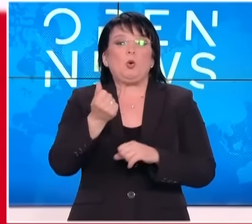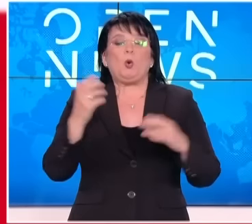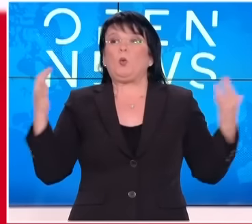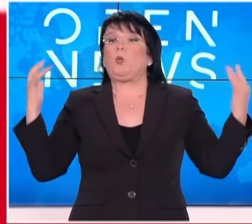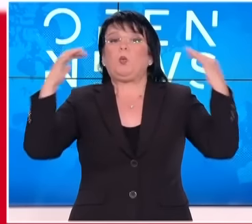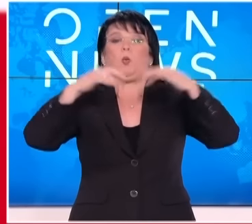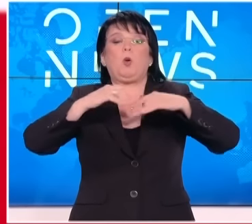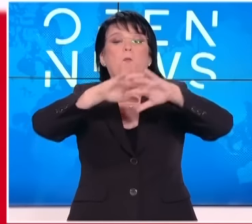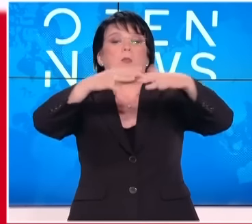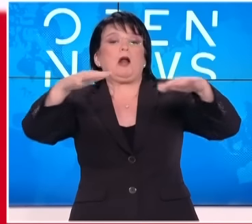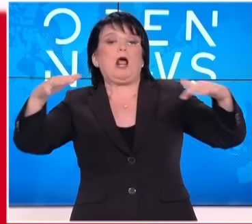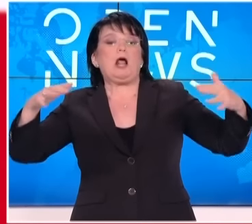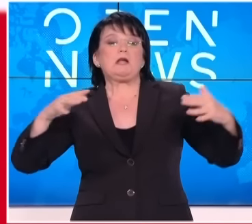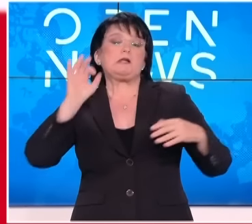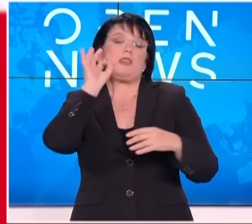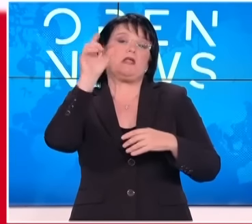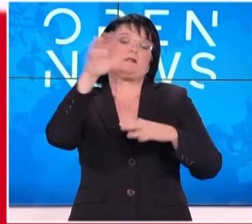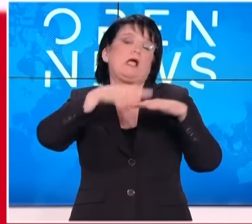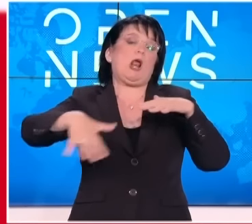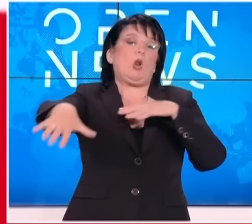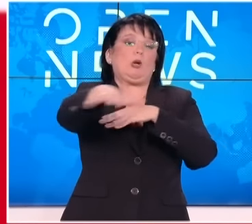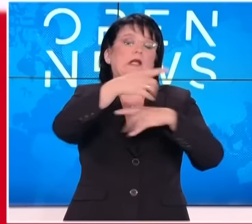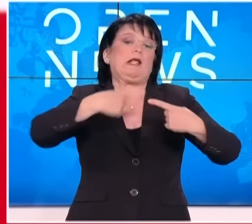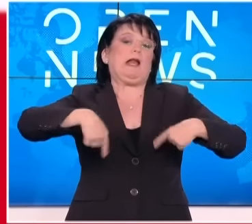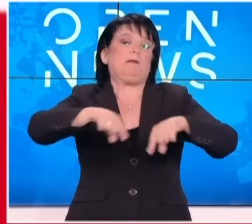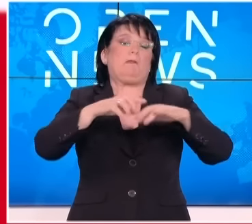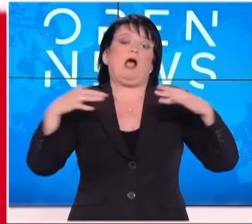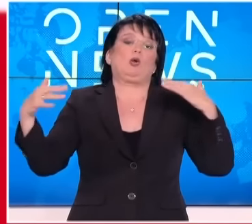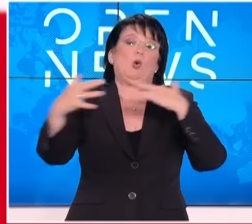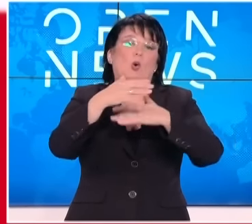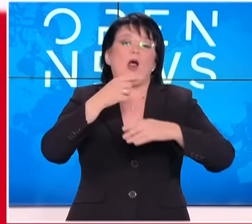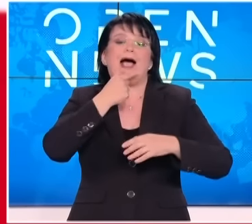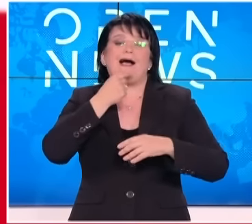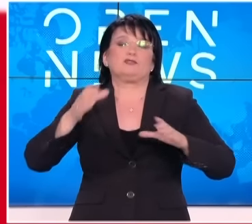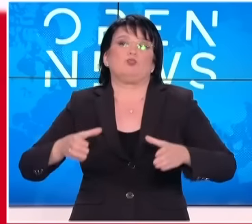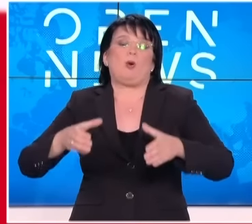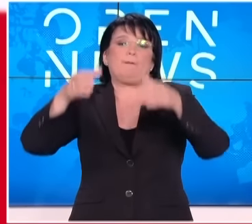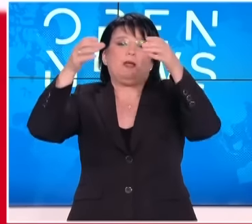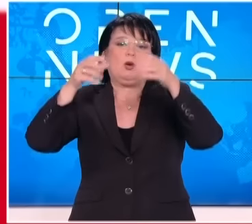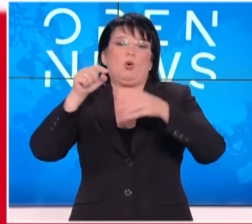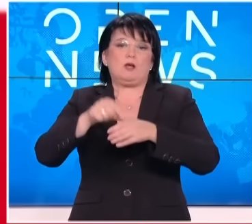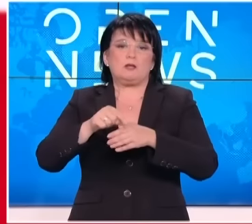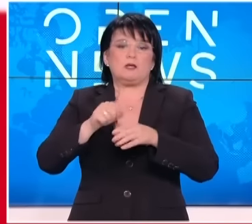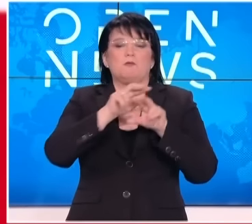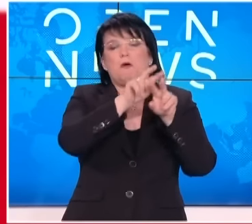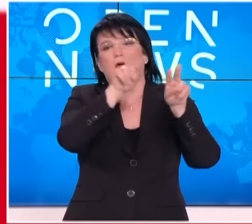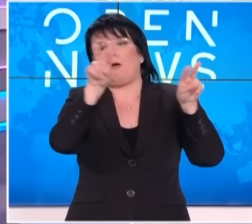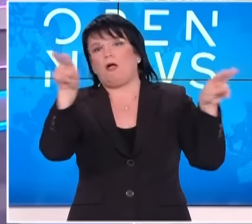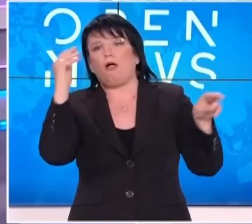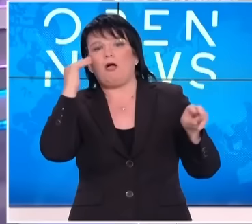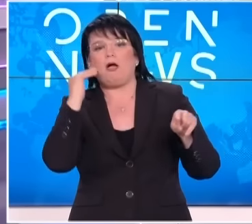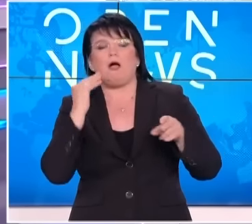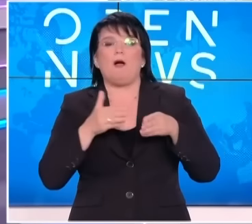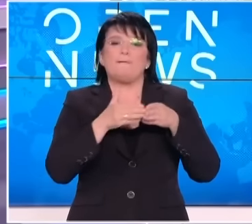παραλία στην παραλία της θεσσαλονίκης στο λιμάνι κάτω μπροστά στο λευκό πύργο με φόντο τη θάλασσα και τα